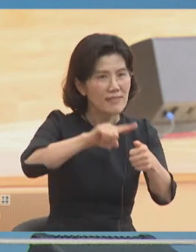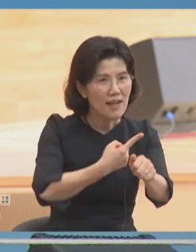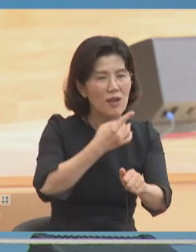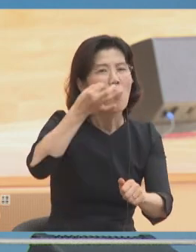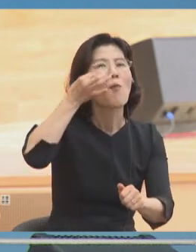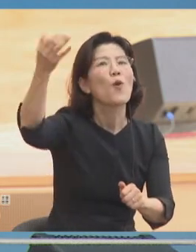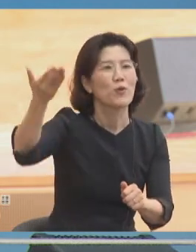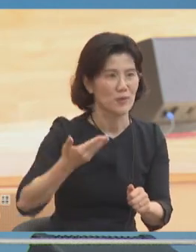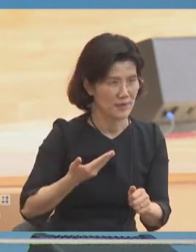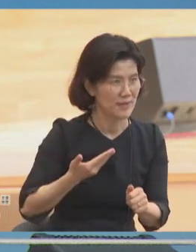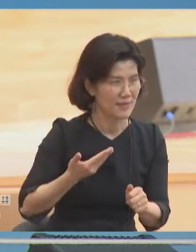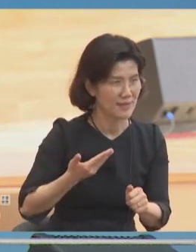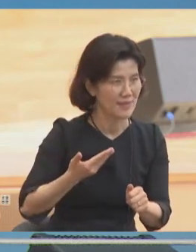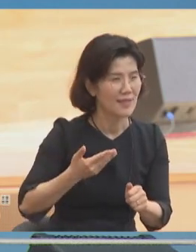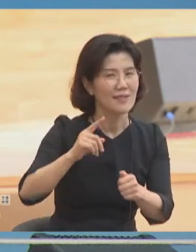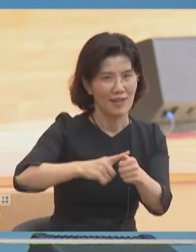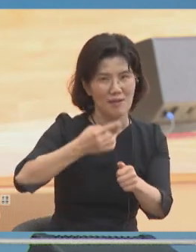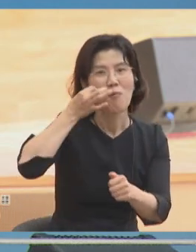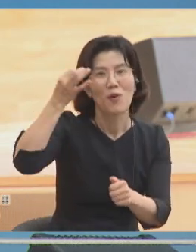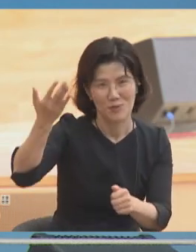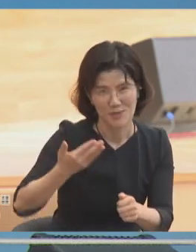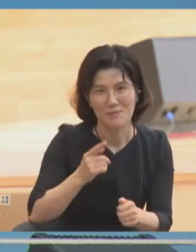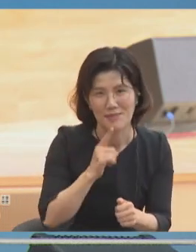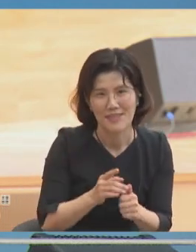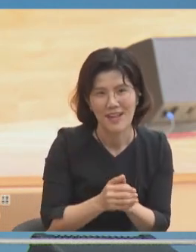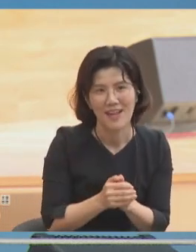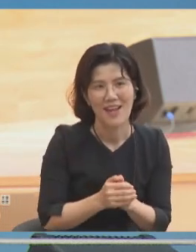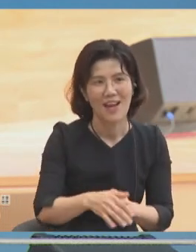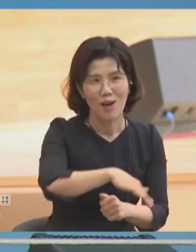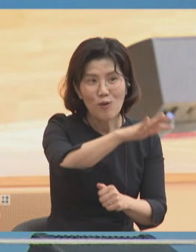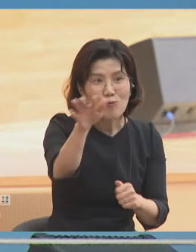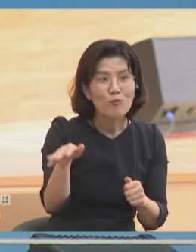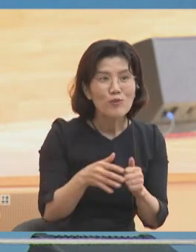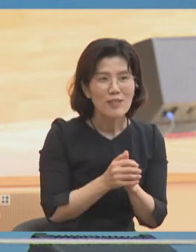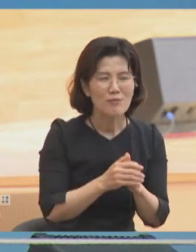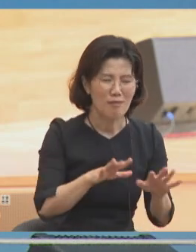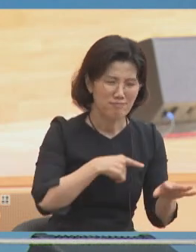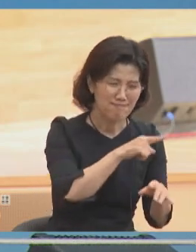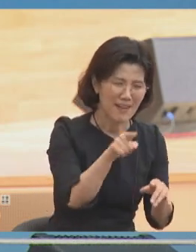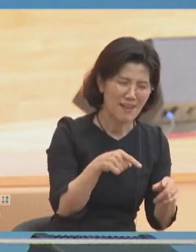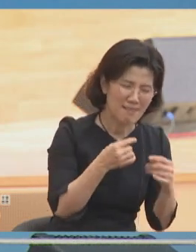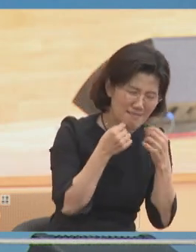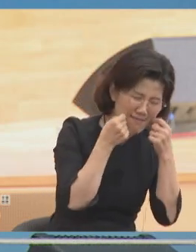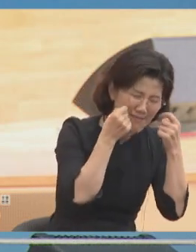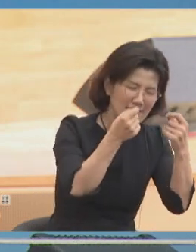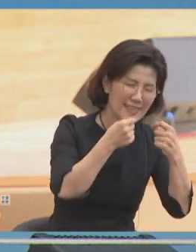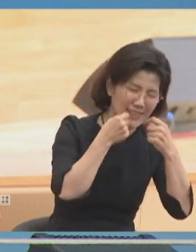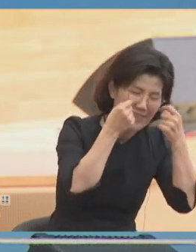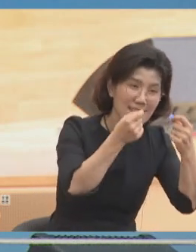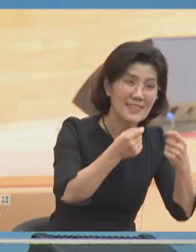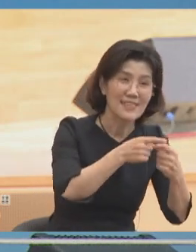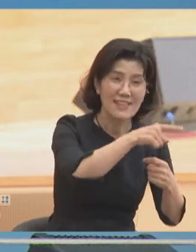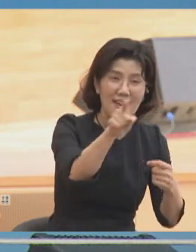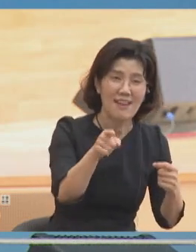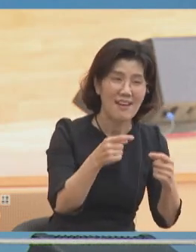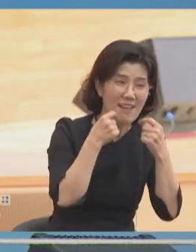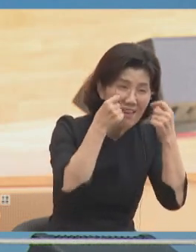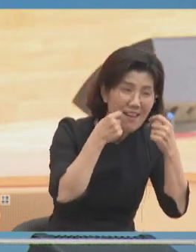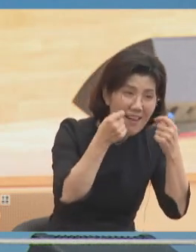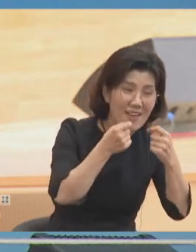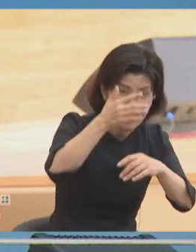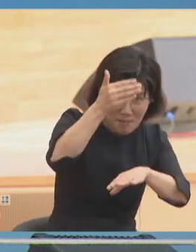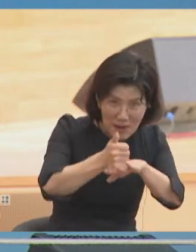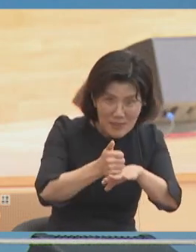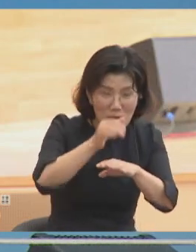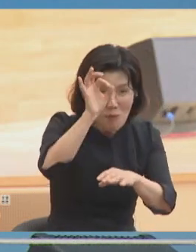보여주셔서 보게 된 거죠 여러분 우리가이 땅에서 아무리 부단히 노력해서 뭔가 쌓아 올려 가지고 비로서